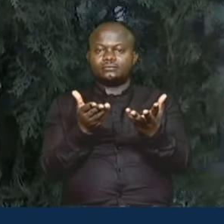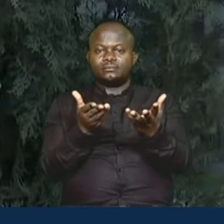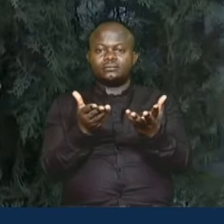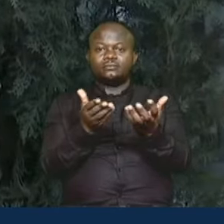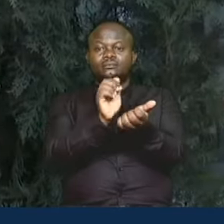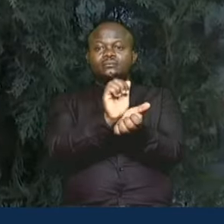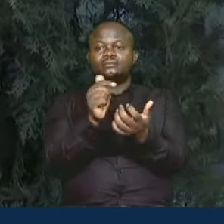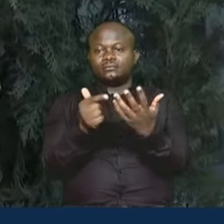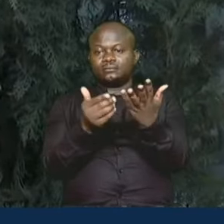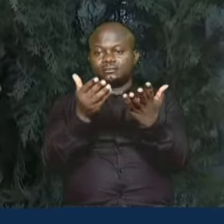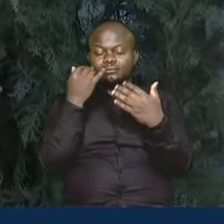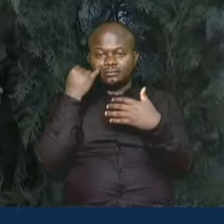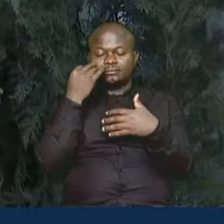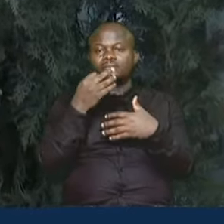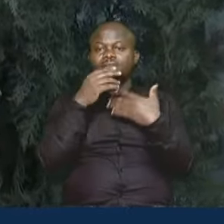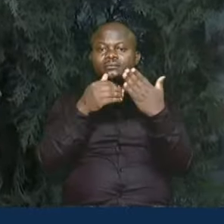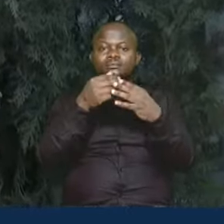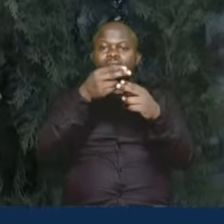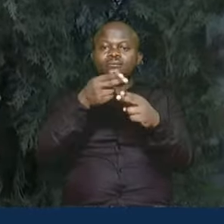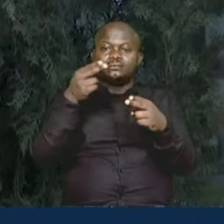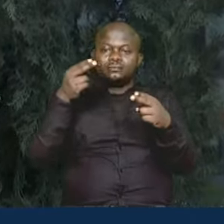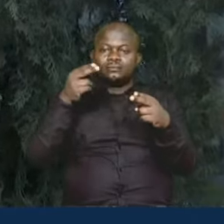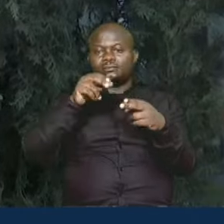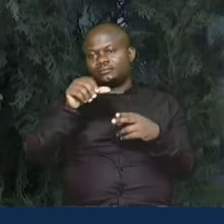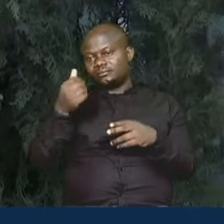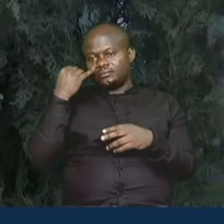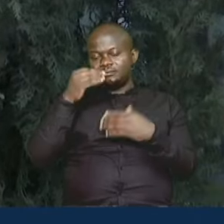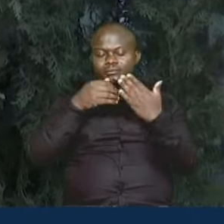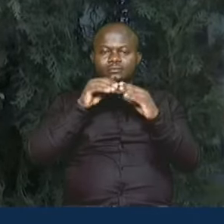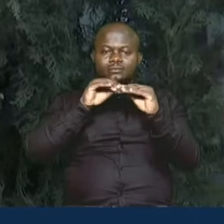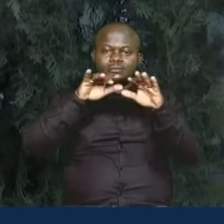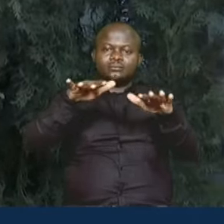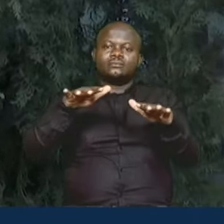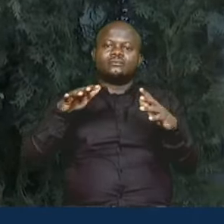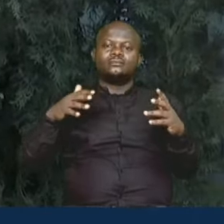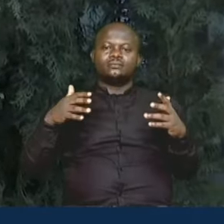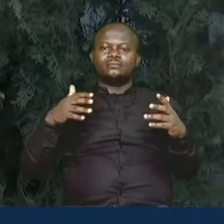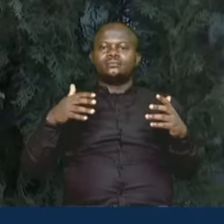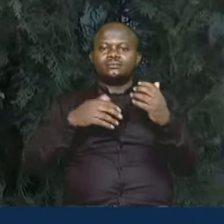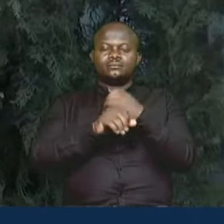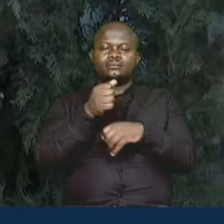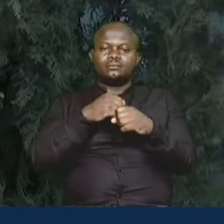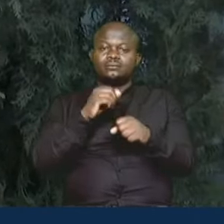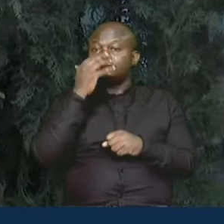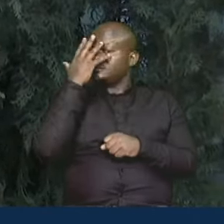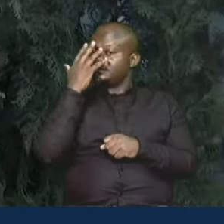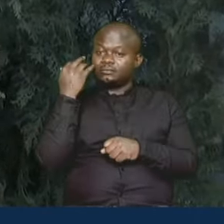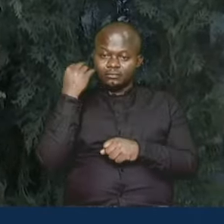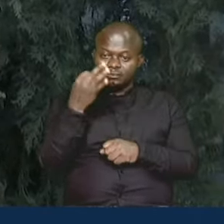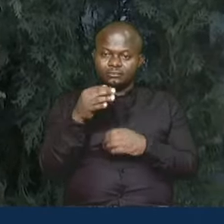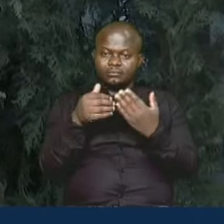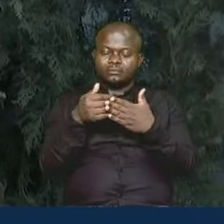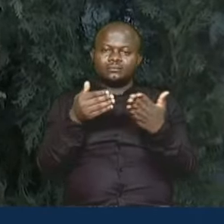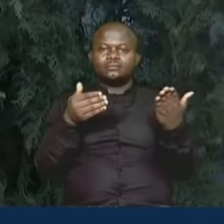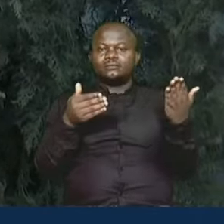ribihana rirahari. Niba ari ukwitira umwirondoro wundi, niba ari ugukwirakwiza ibikorwa by'urukozasoni, niba